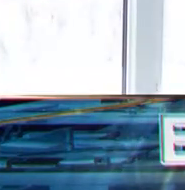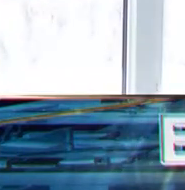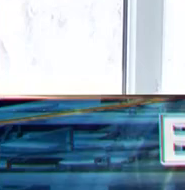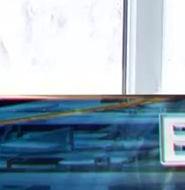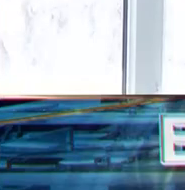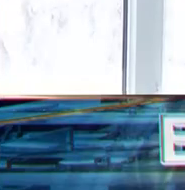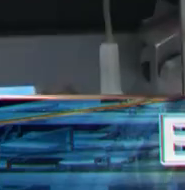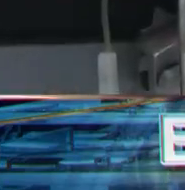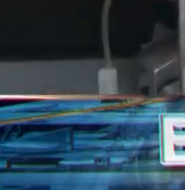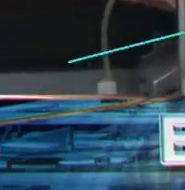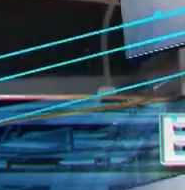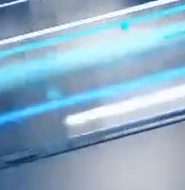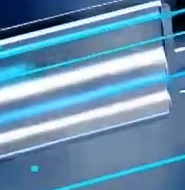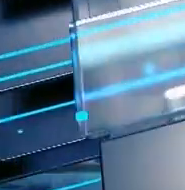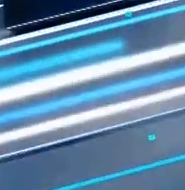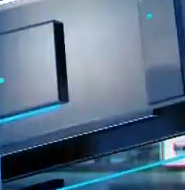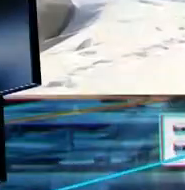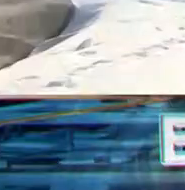тәсілдерін көрсетті.